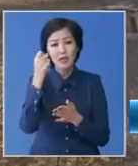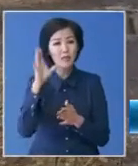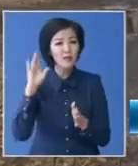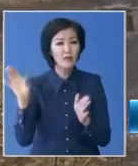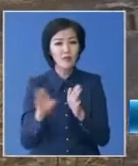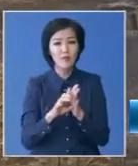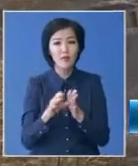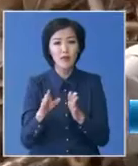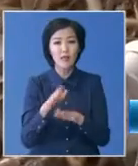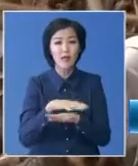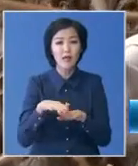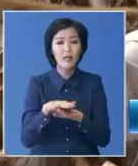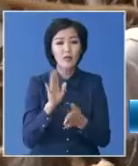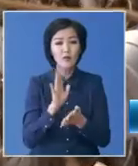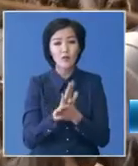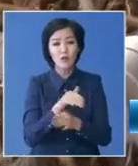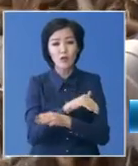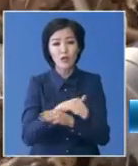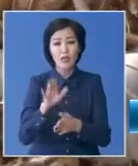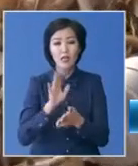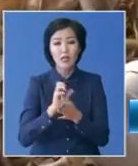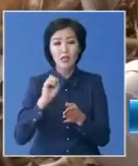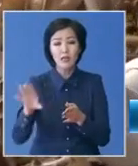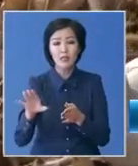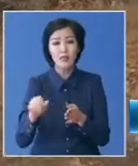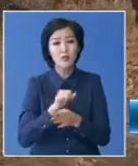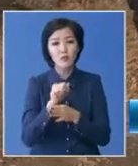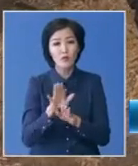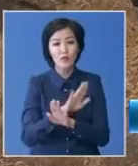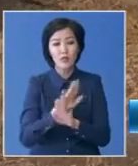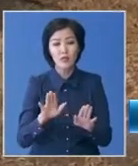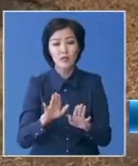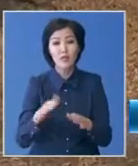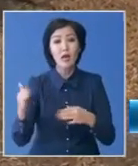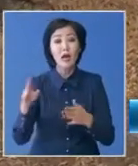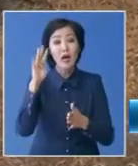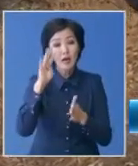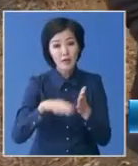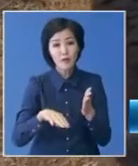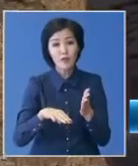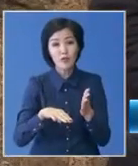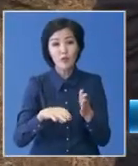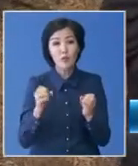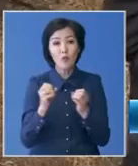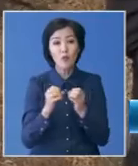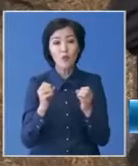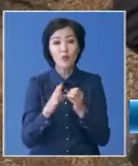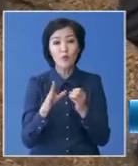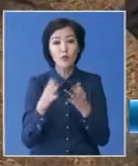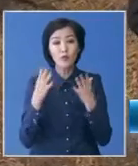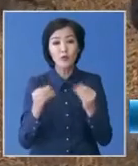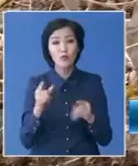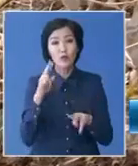аспаған кейбір тұрғындар көшеге қоқыс төгулерін тоқтатар емес. Енді жергілікті билік айыппұл салып, одан қалса 10-15 тәулікке